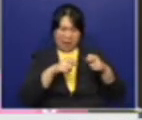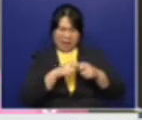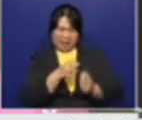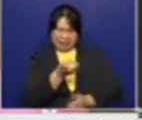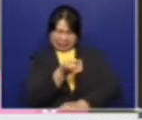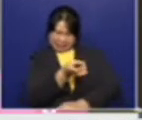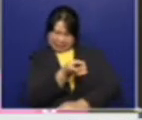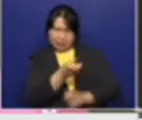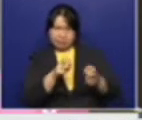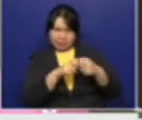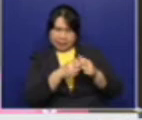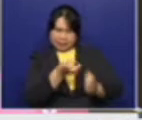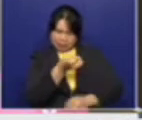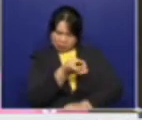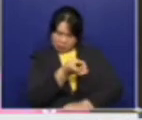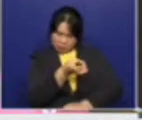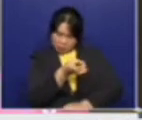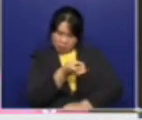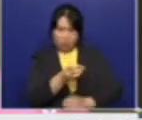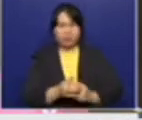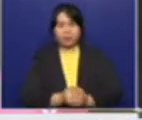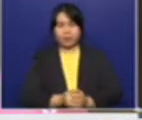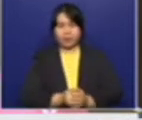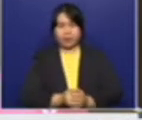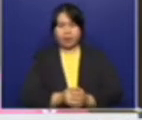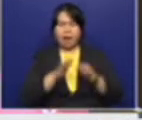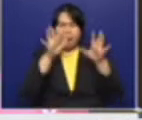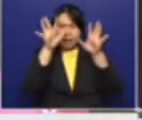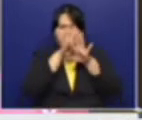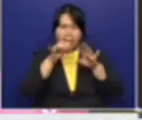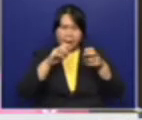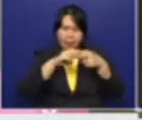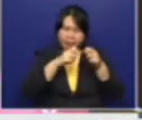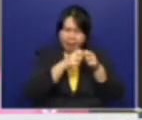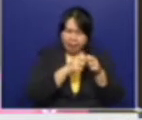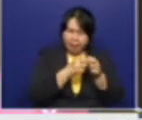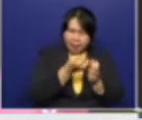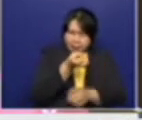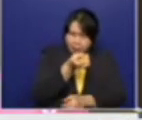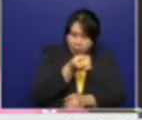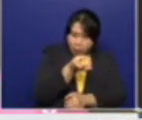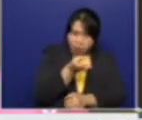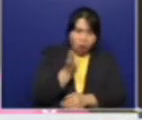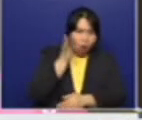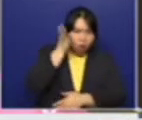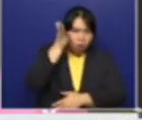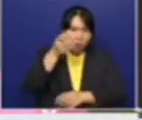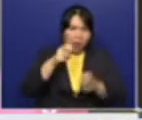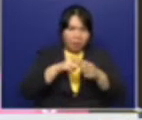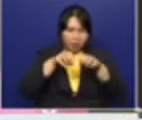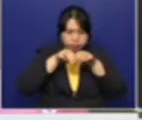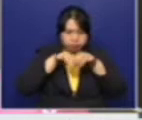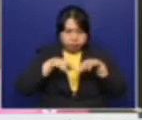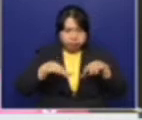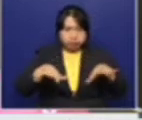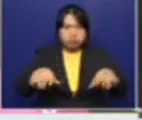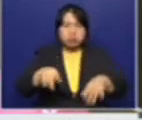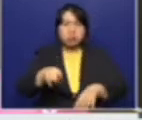ดเดียวไม้ขีดไฟก้านเดียวแล้วก็จะลุกลามเราก